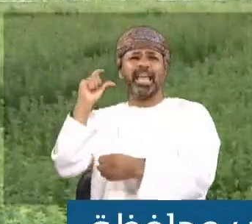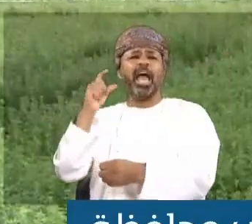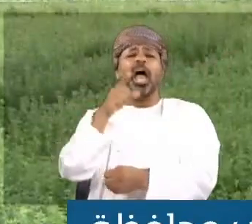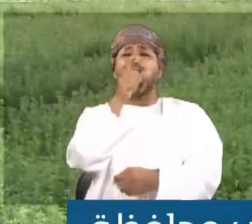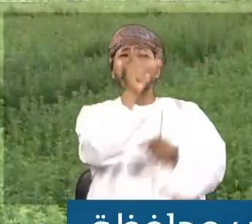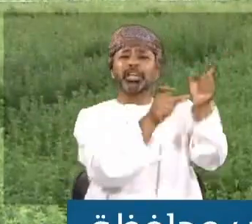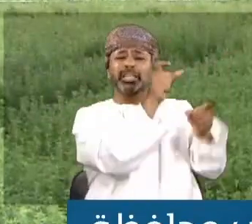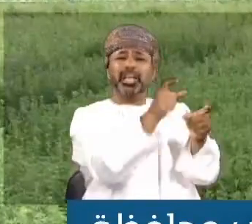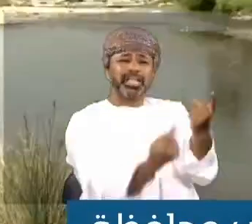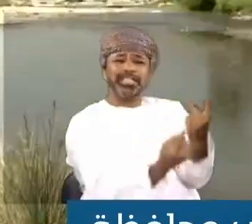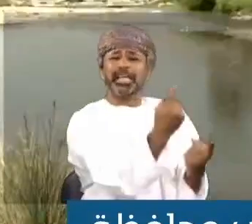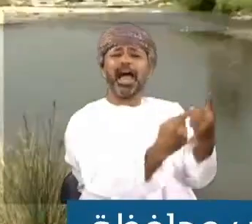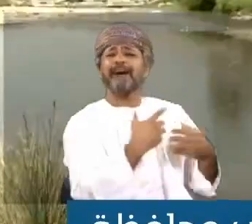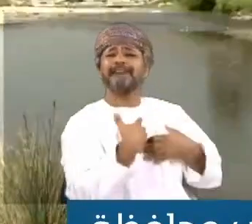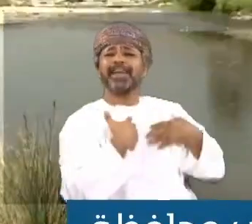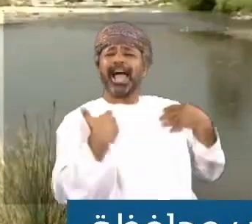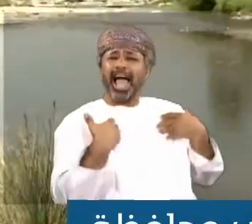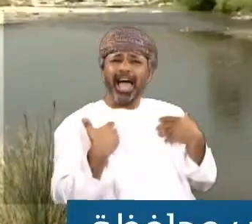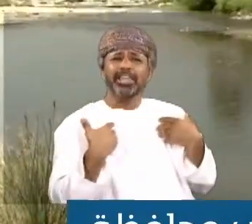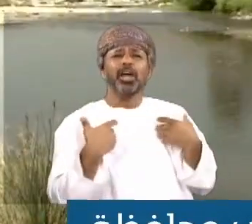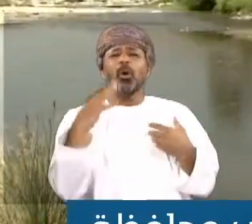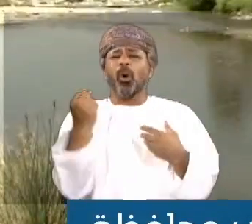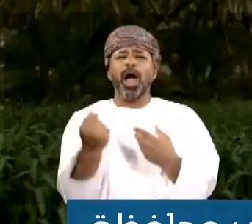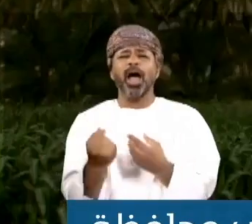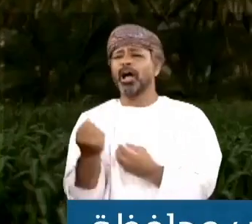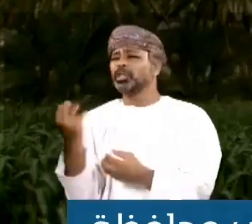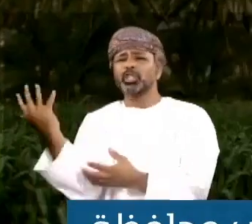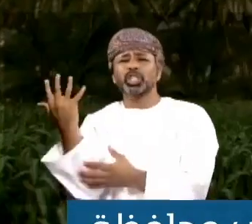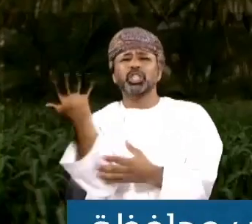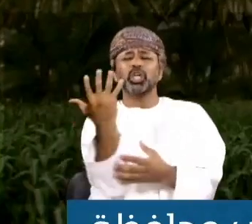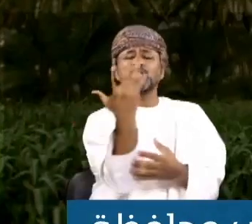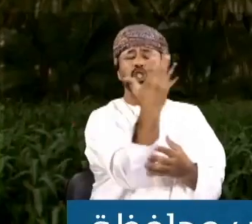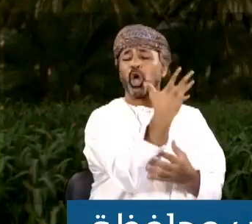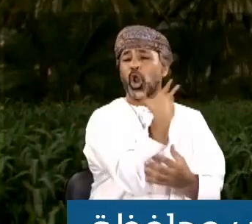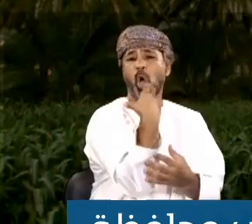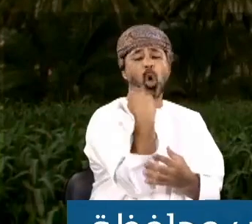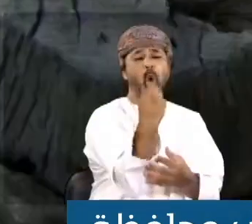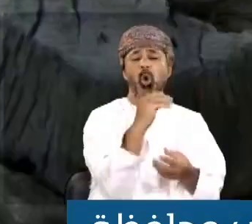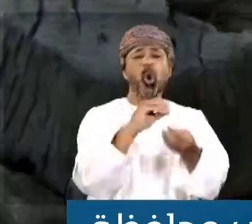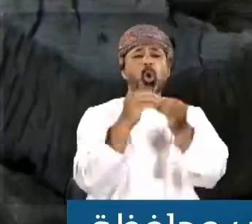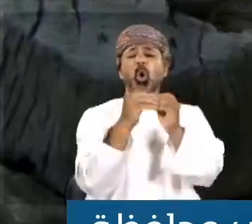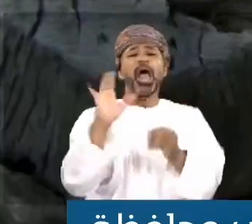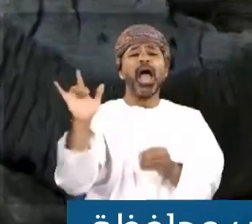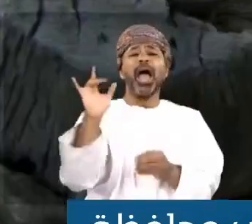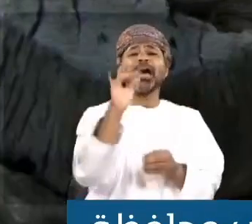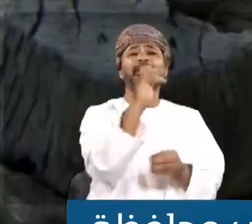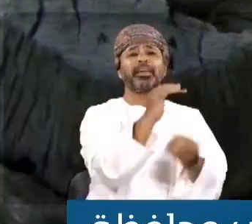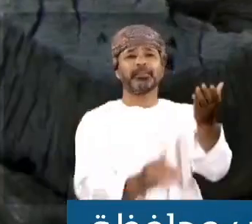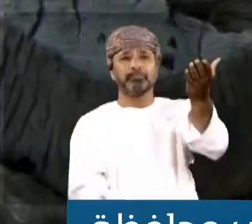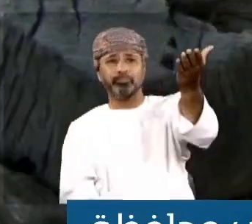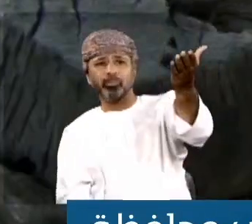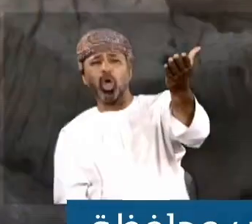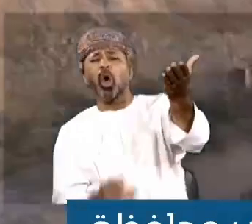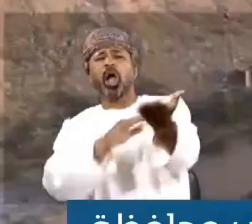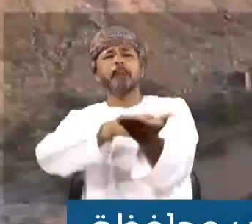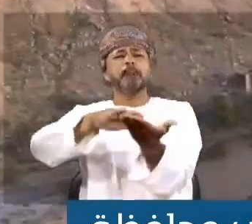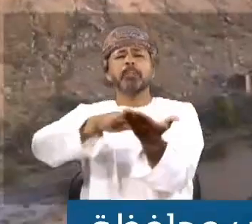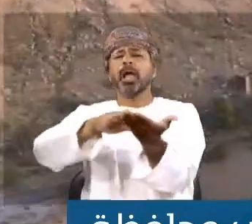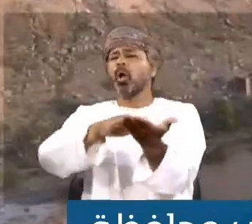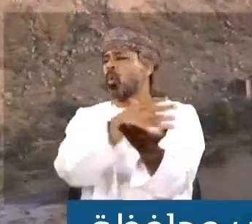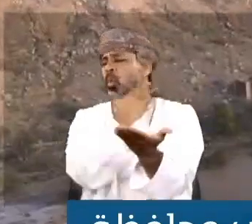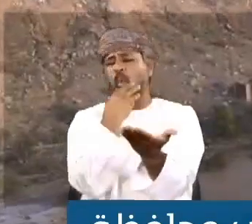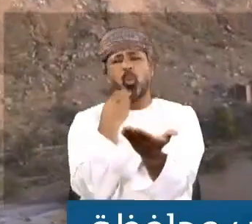للفلاح فرحته وللحقول والبساتين نظارتها ولونها الأخضر الذي كسى المكان